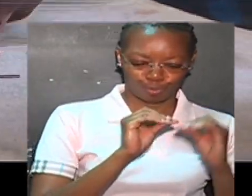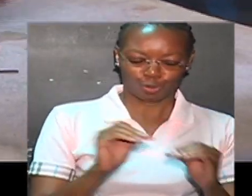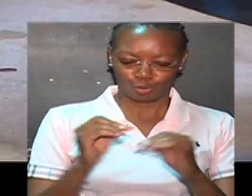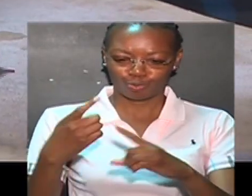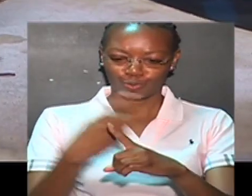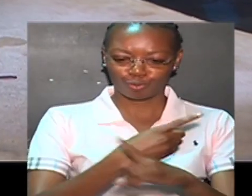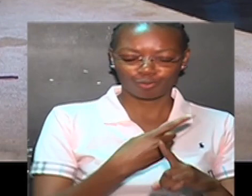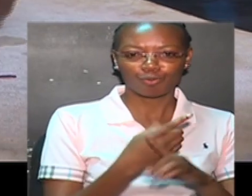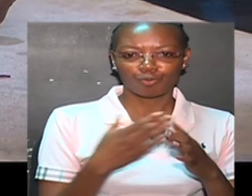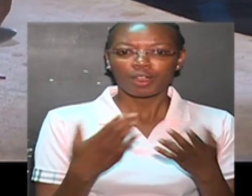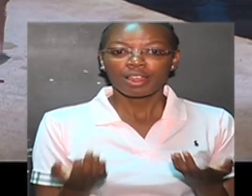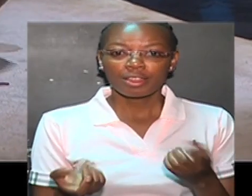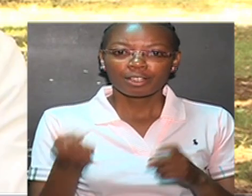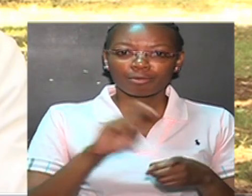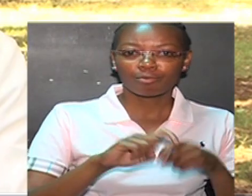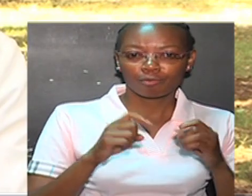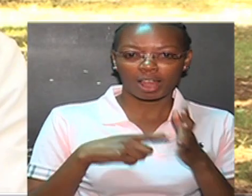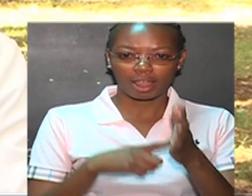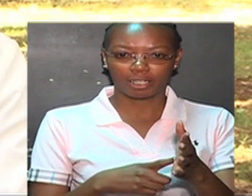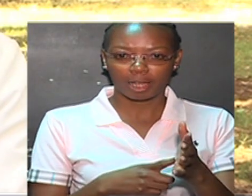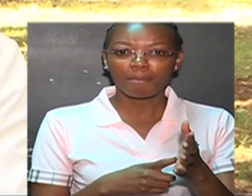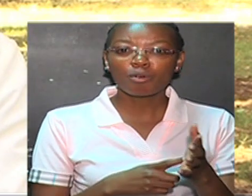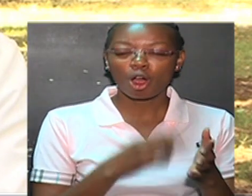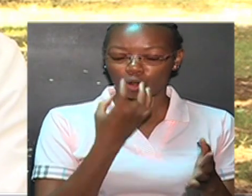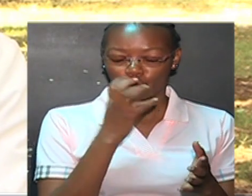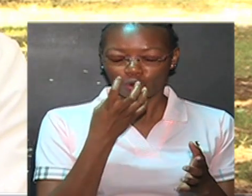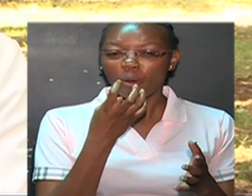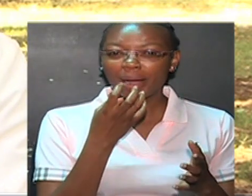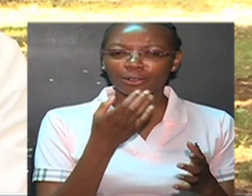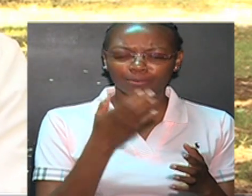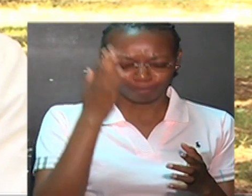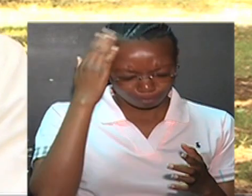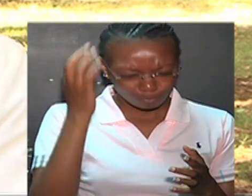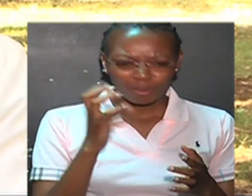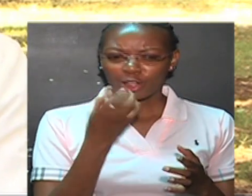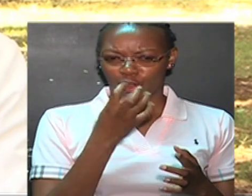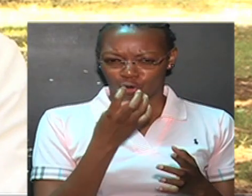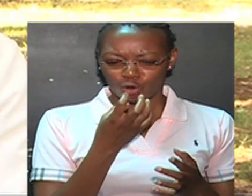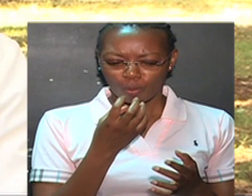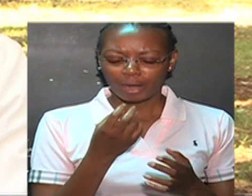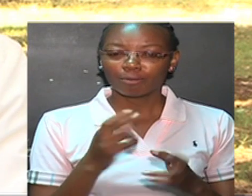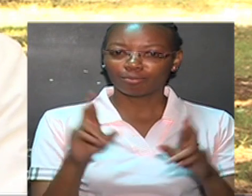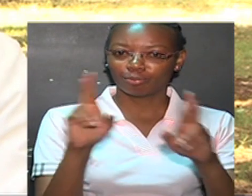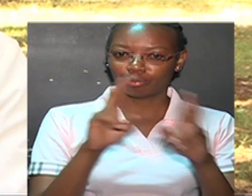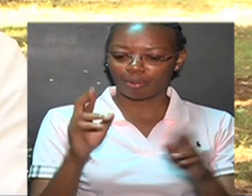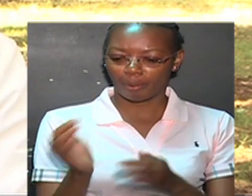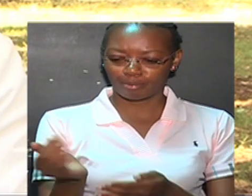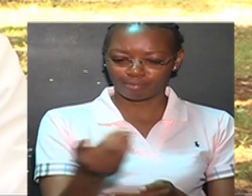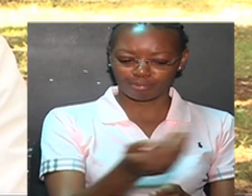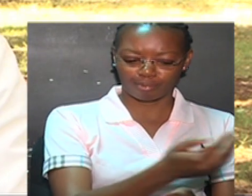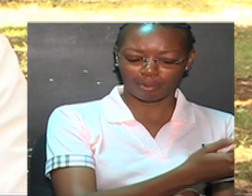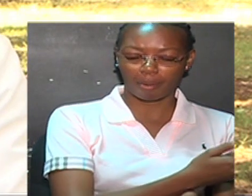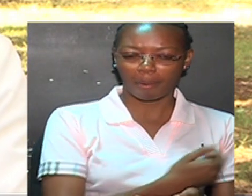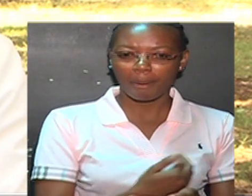dhamana. Kwa mfano, tomato. Vile unajua nyanya ni mmea mmoja ambaye ikishakuwa ukiwa tayari umekuwa tayari and